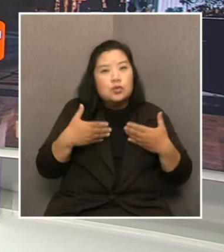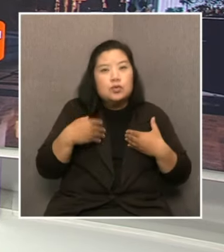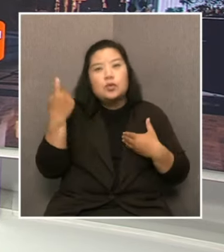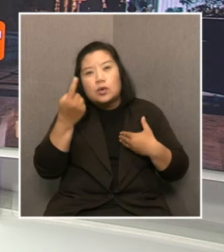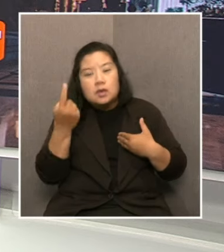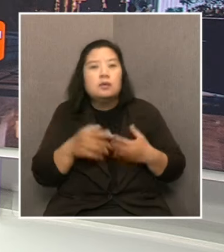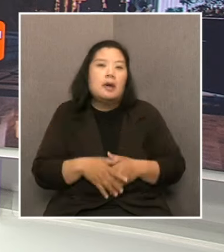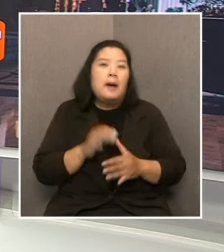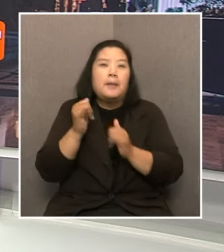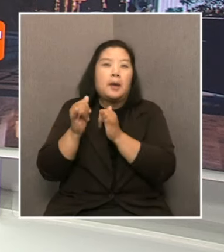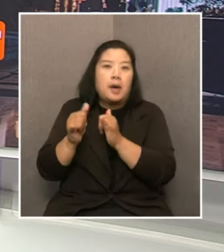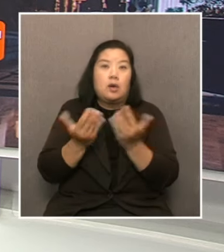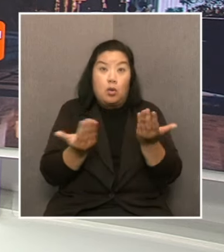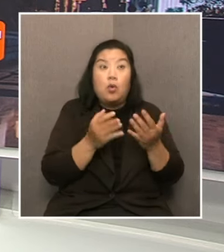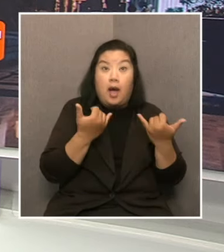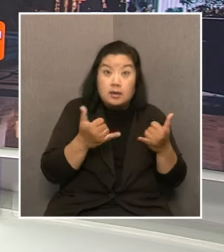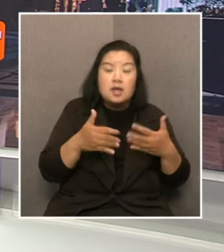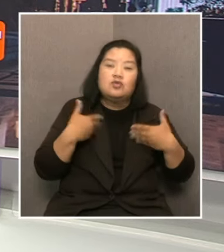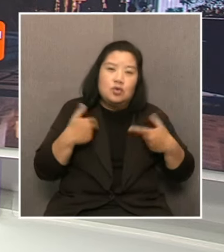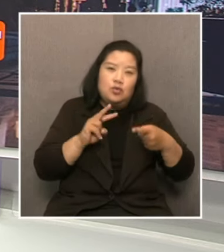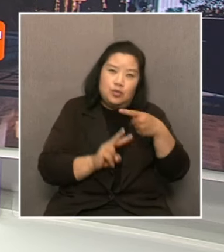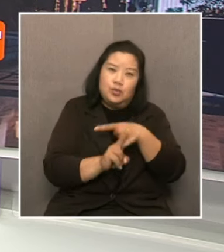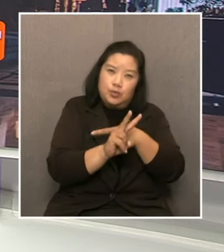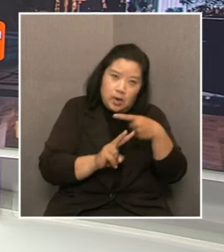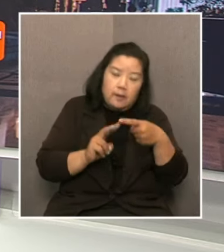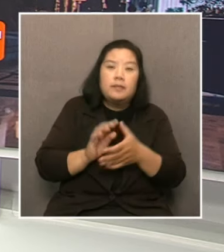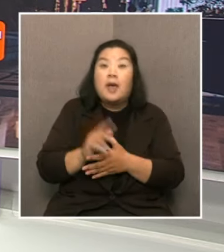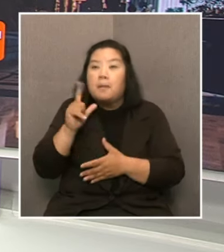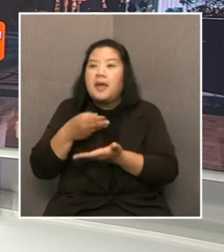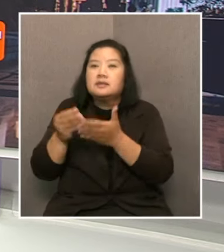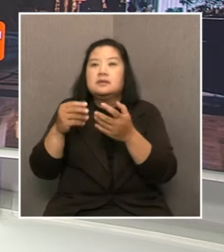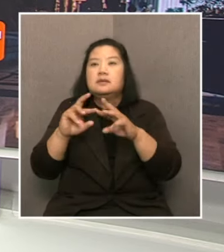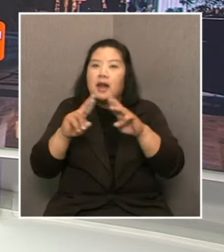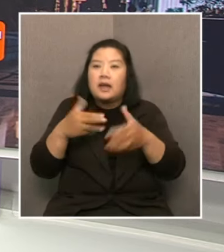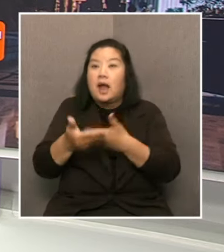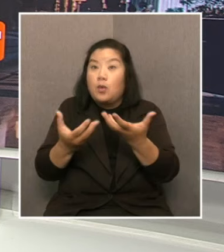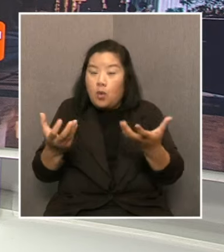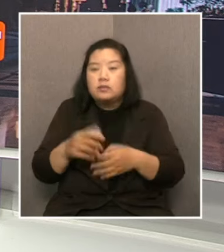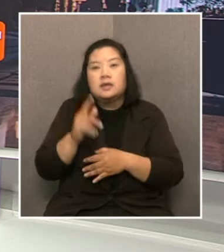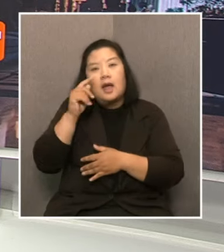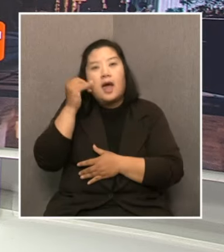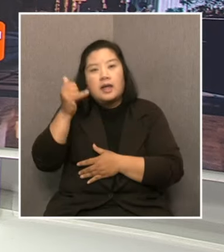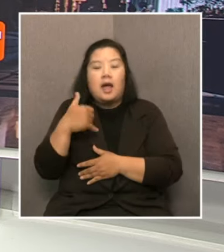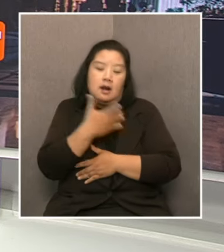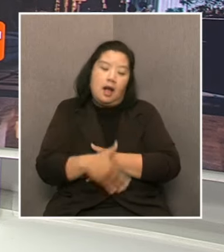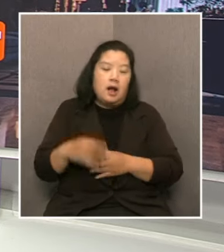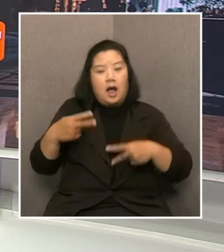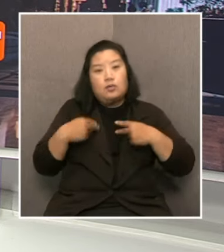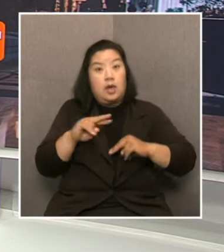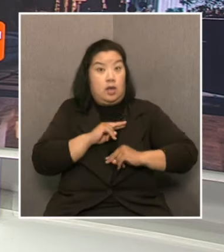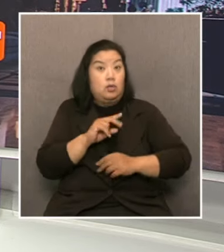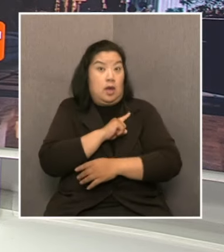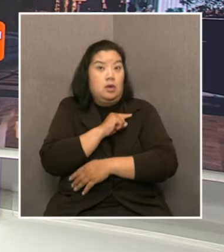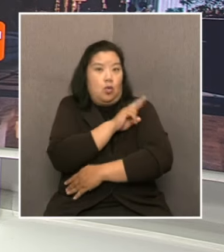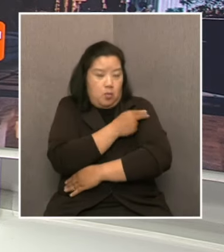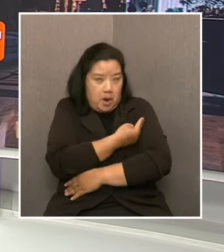เลยนะครับลูกๆอาจจะมาเล่นสวนสนุกนะคุณแม่อาจจะไปช้อปปิงิ่งในห้างสรรพสินค้าคุณตาคุณยายอาจจะไปตรวจสุขภาพในโรงพยาบาลนะครับ